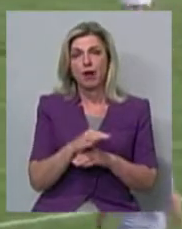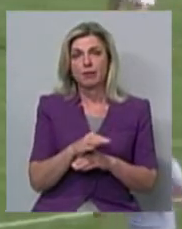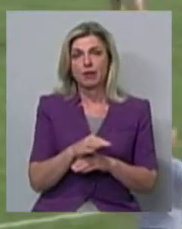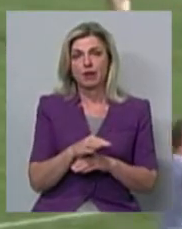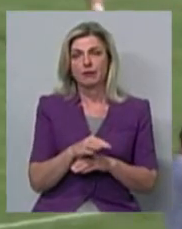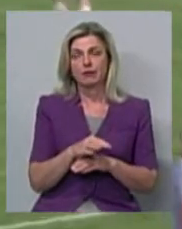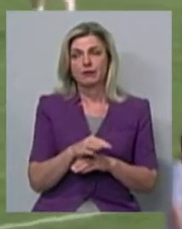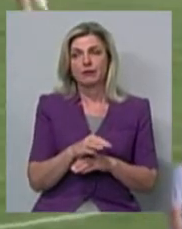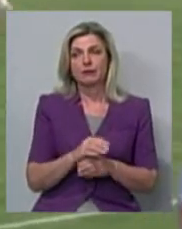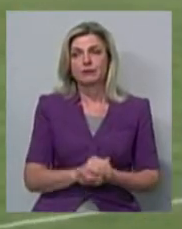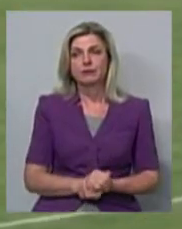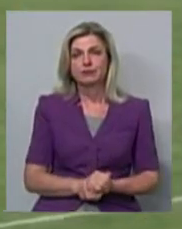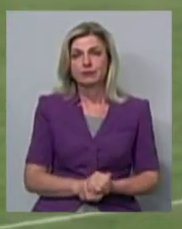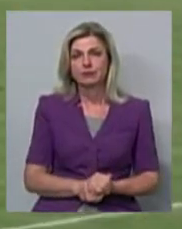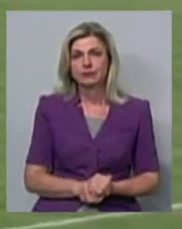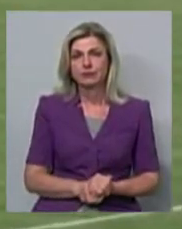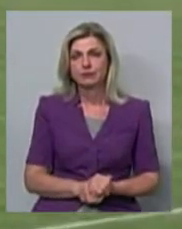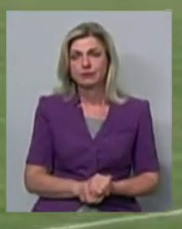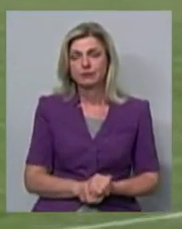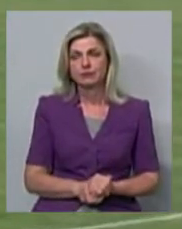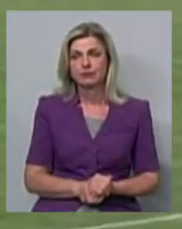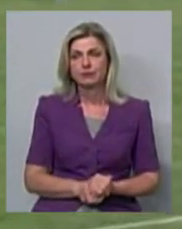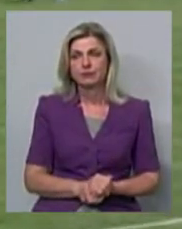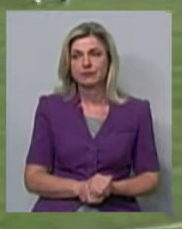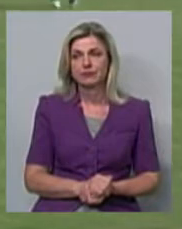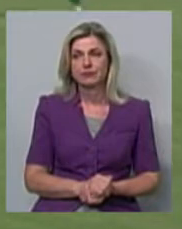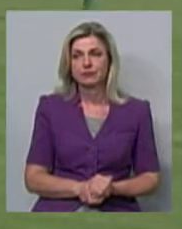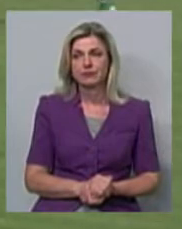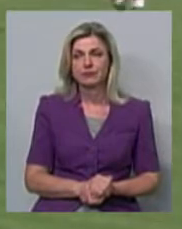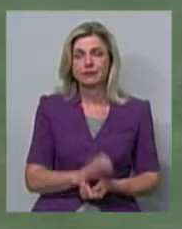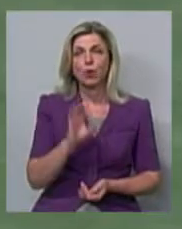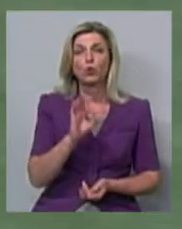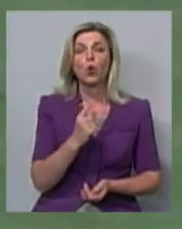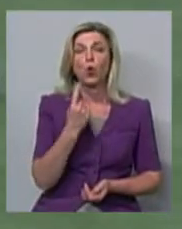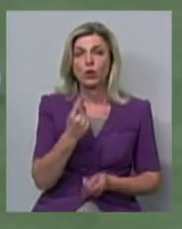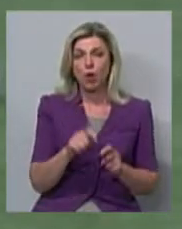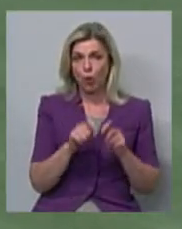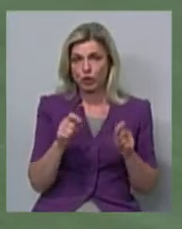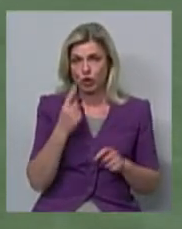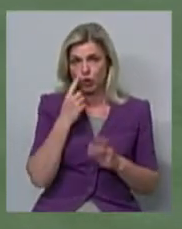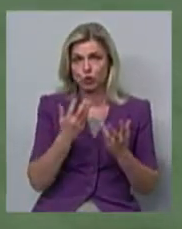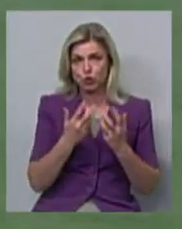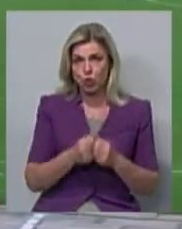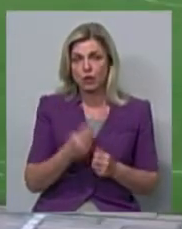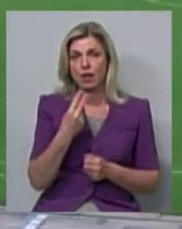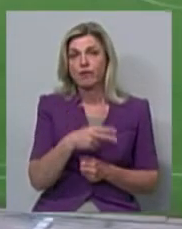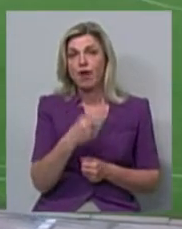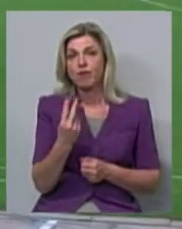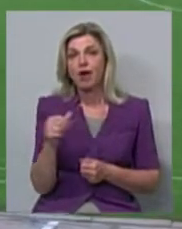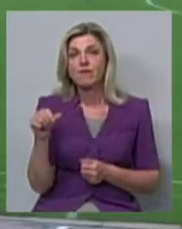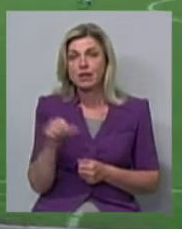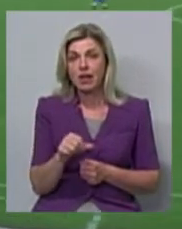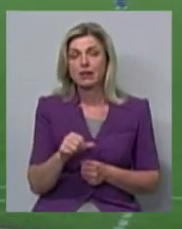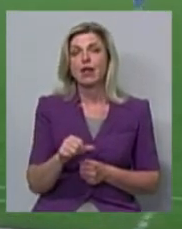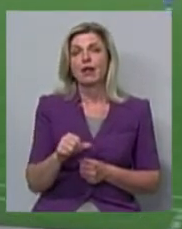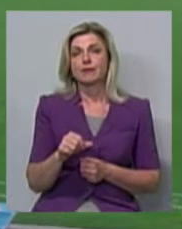воротах після вкидання м'яча з-за бокової лінії від Володимира Одарюка. 0-1. На 22-й хвилині, після передачі колишнього